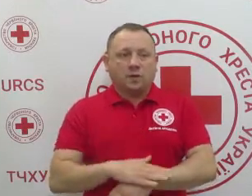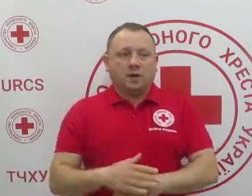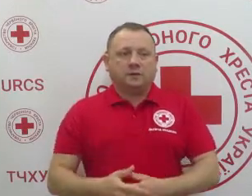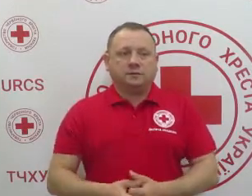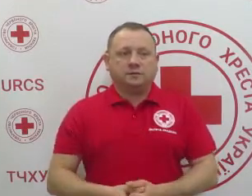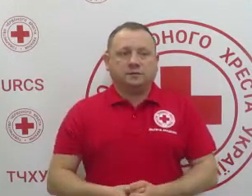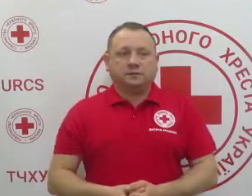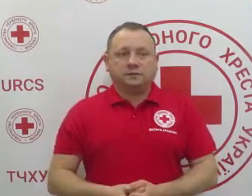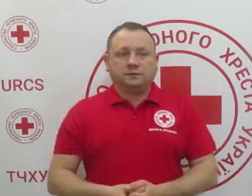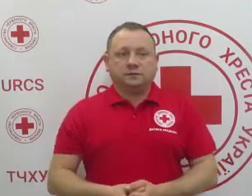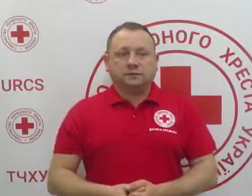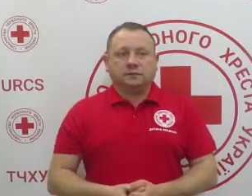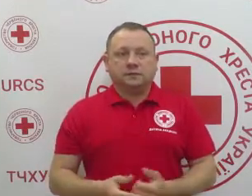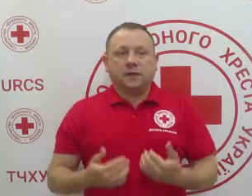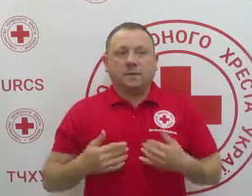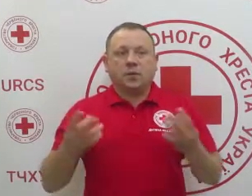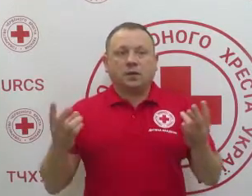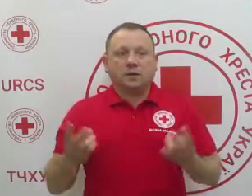Моя рука!